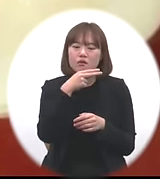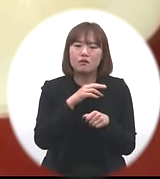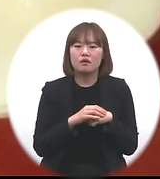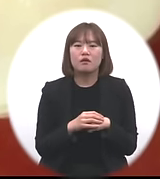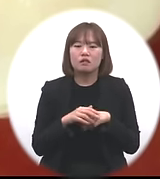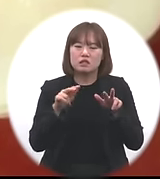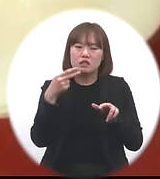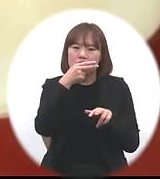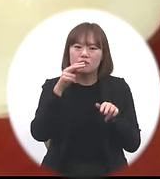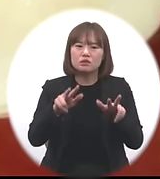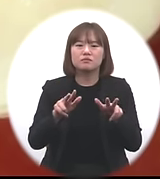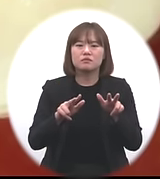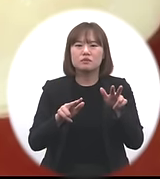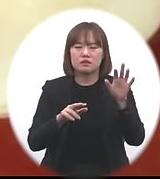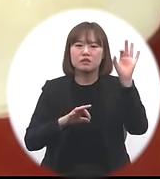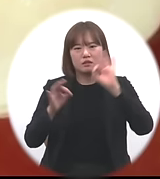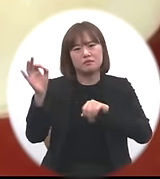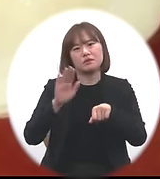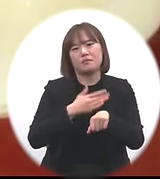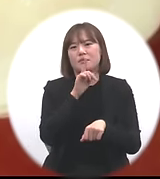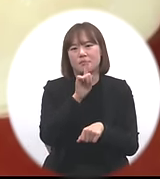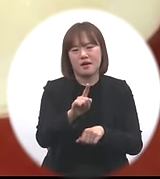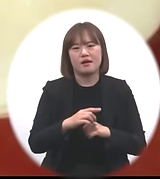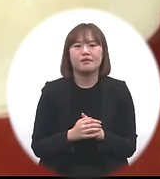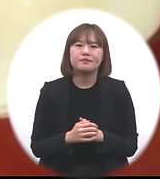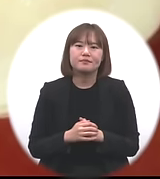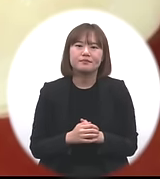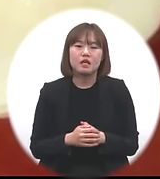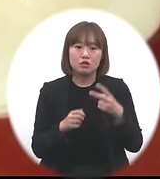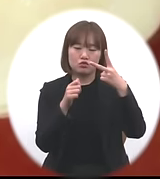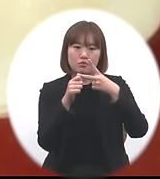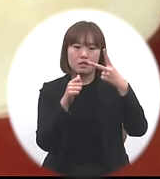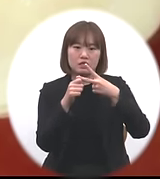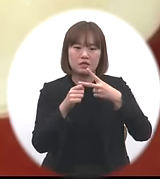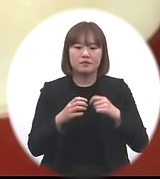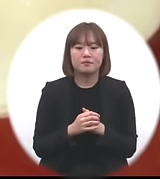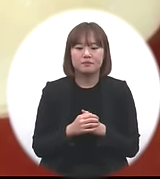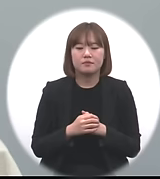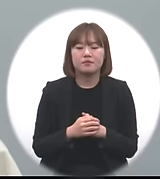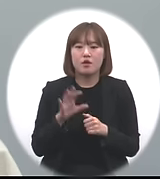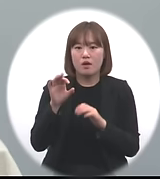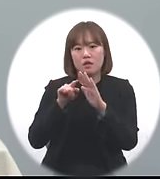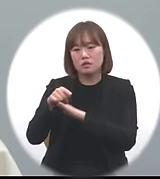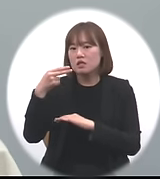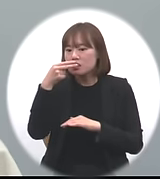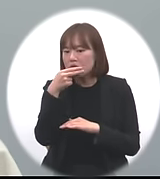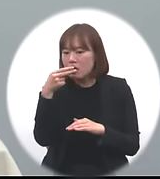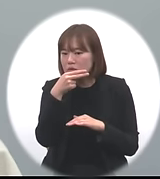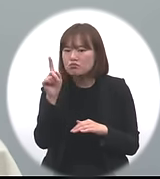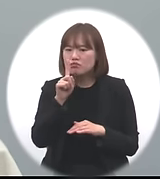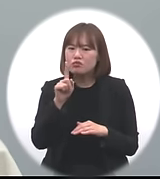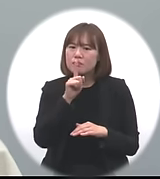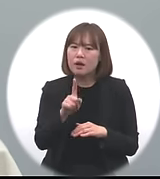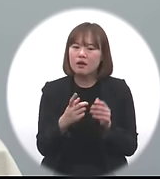안 닦아도 되는 부위만 닦고 있어요. 제가 시험범이 아닌데만 공부합니다 이렇게 얘기를 하고 있는데요. 두 번째로는요, 누가 화장실에 들어가서 입 닦으면 무슨